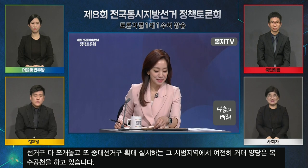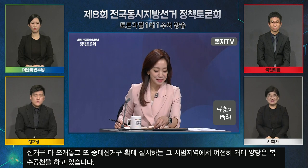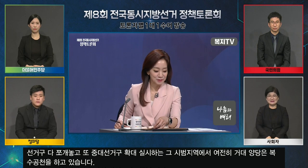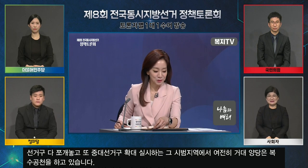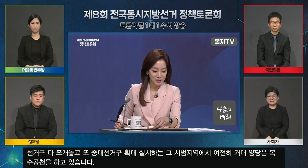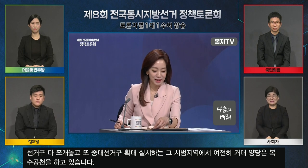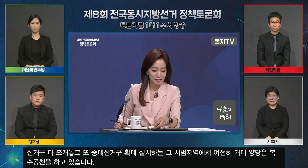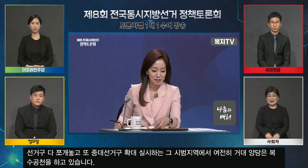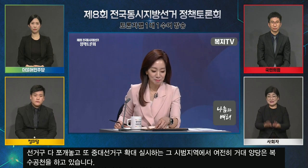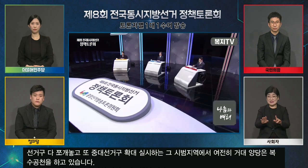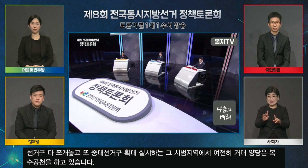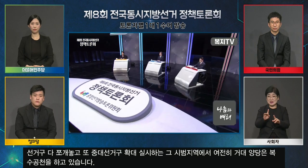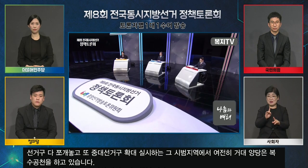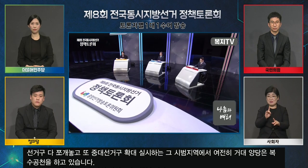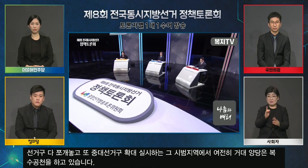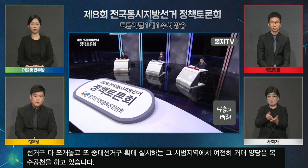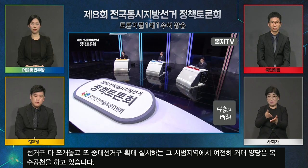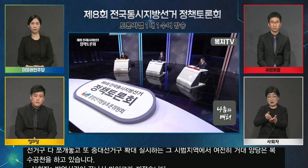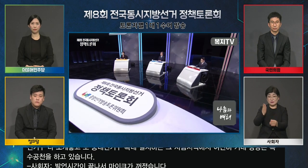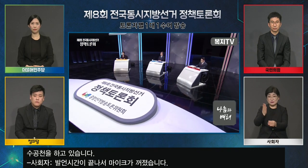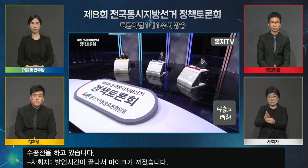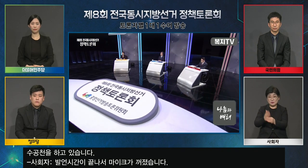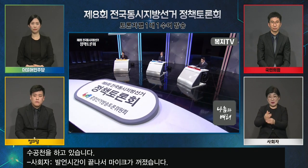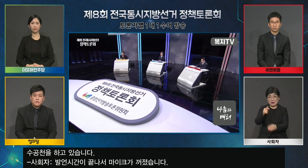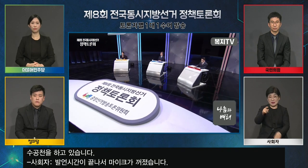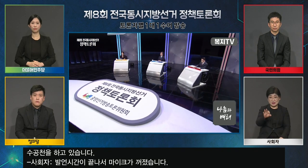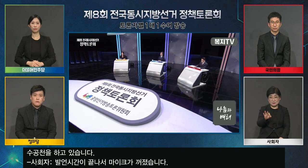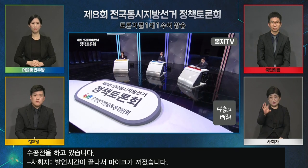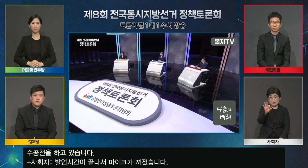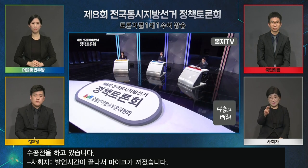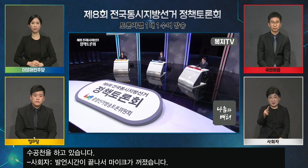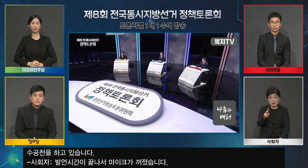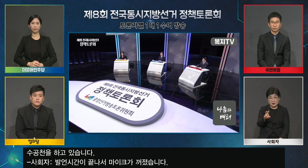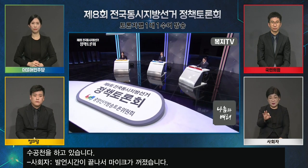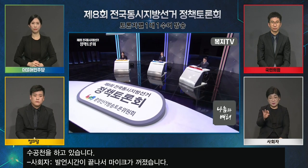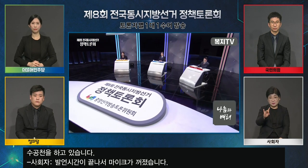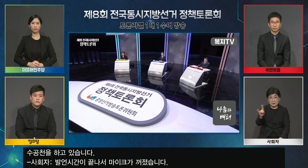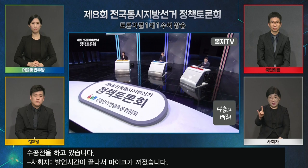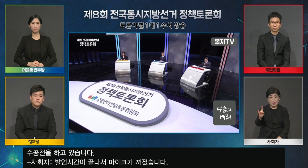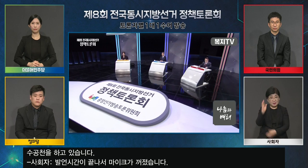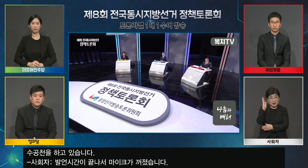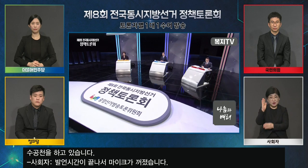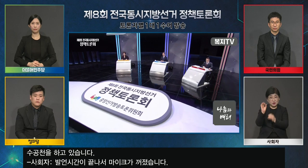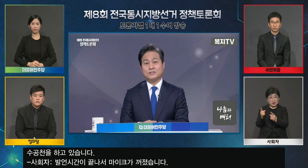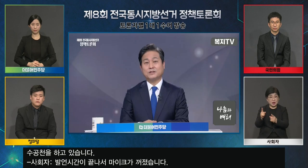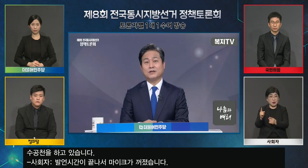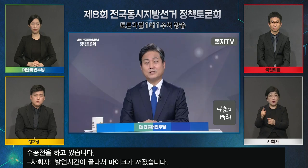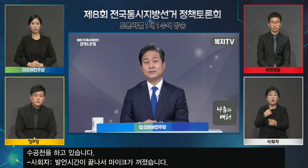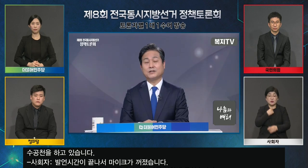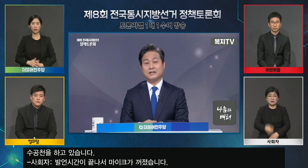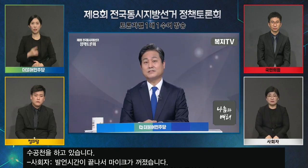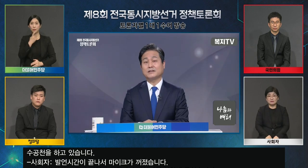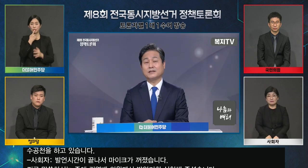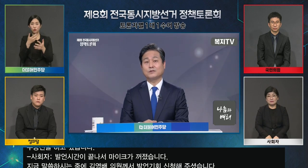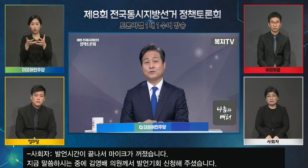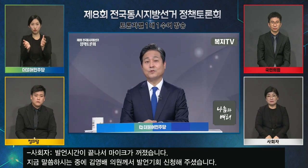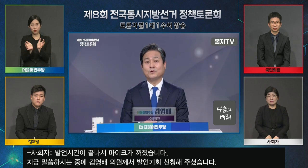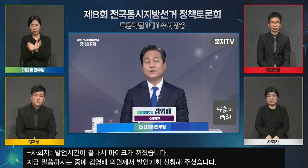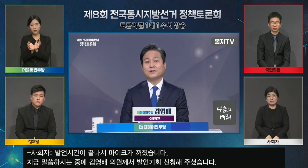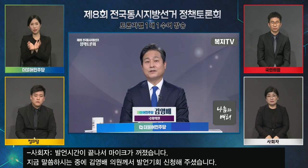지금 말씀하시는 중에 김영배 의원께서 발언기회 신청해 주셨습니다. 기회들이죠. 더불어민주당 정계특위